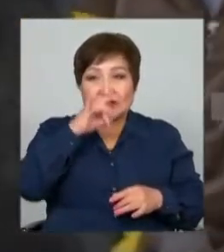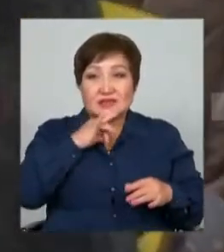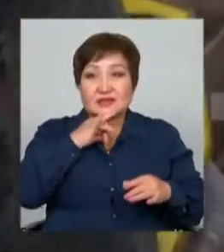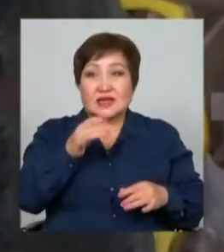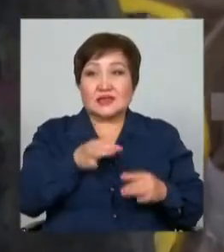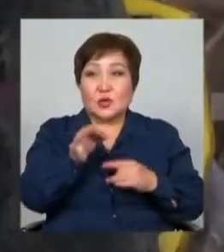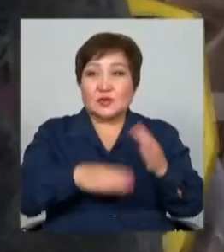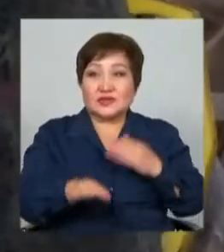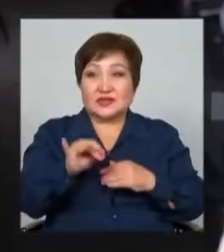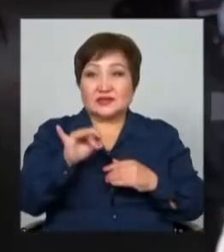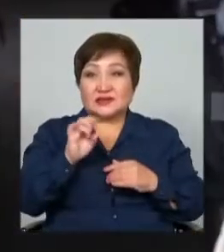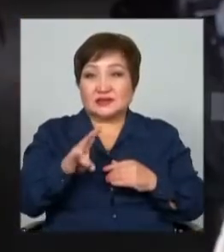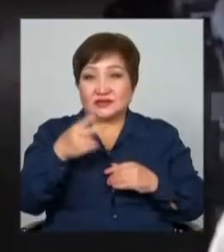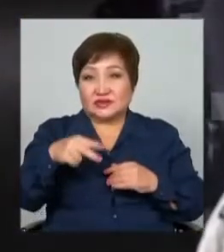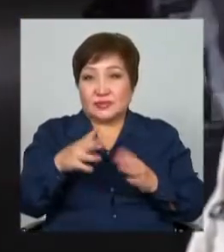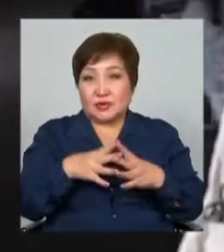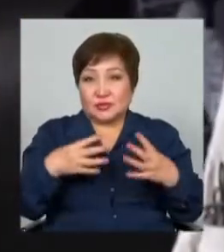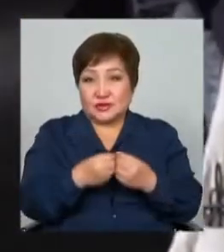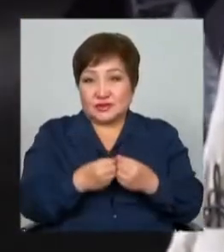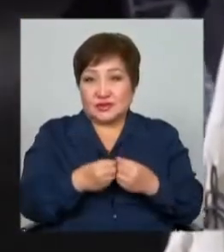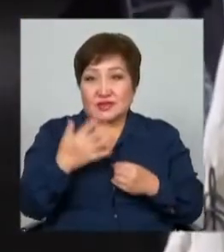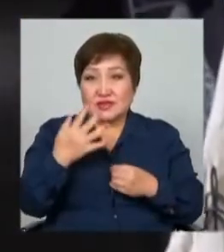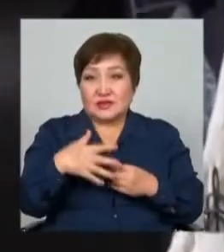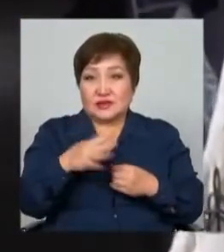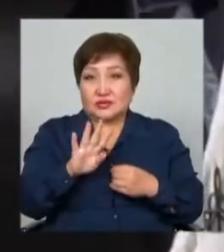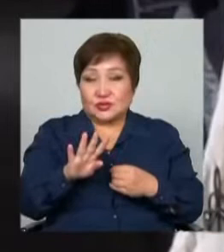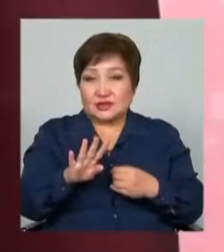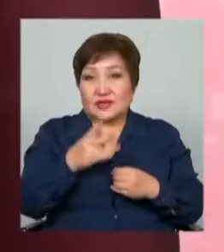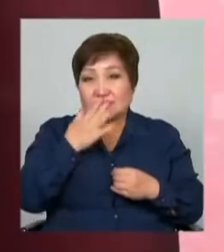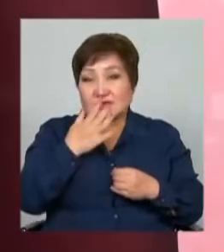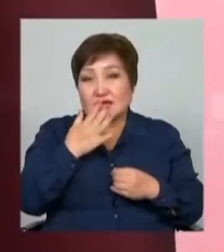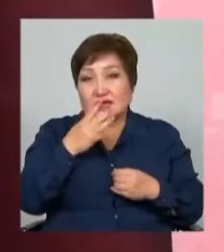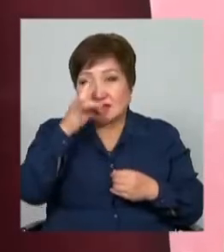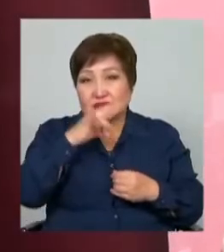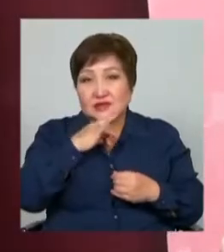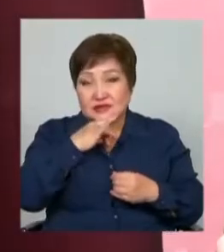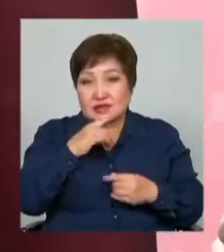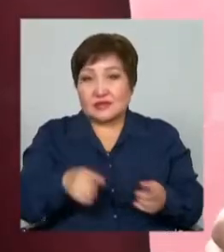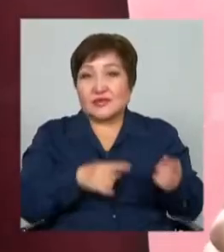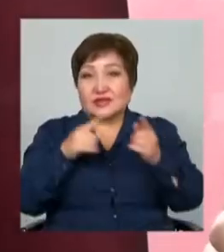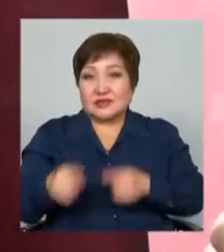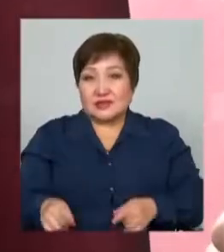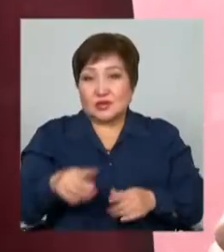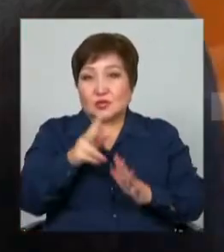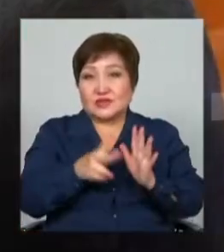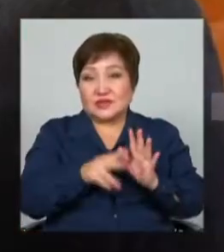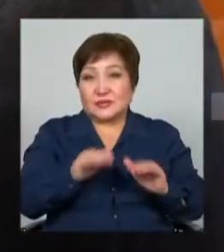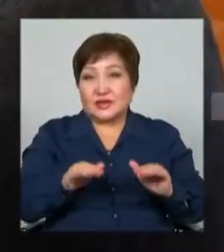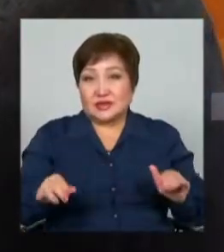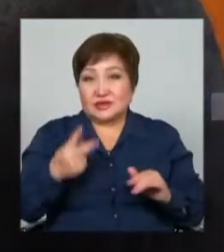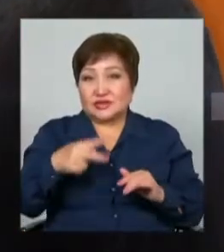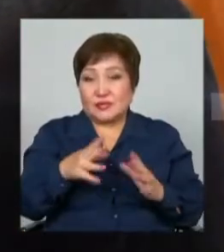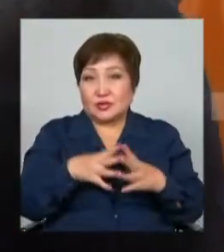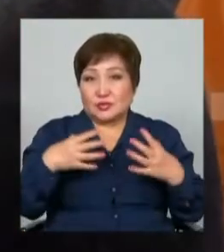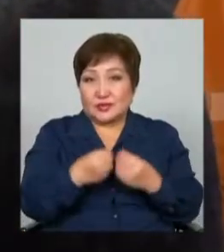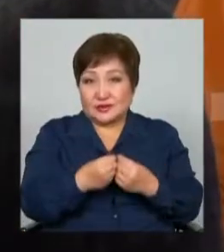Ираннан 20 отбасы 54 этникалық қазақ қоныс аударды. Оның 18-і бала, 20 отбасы 3 елді мекенге.